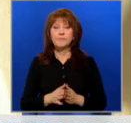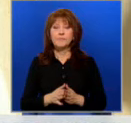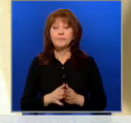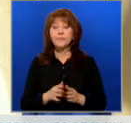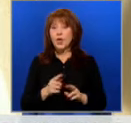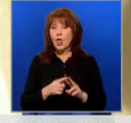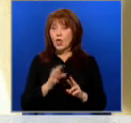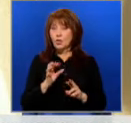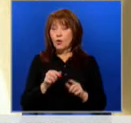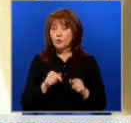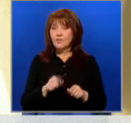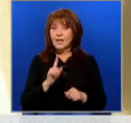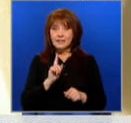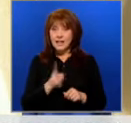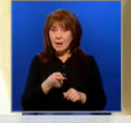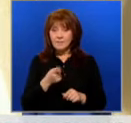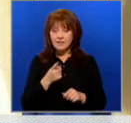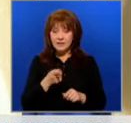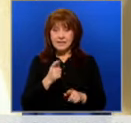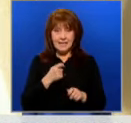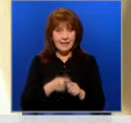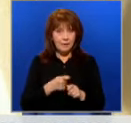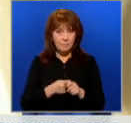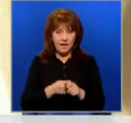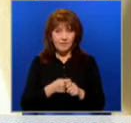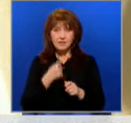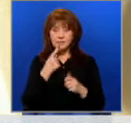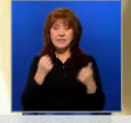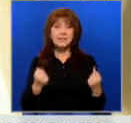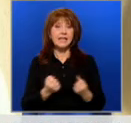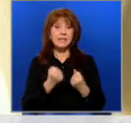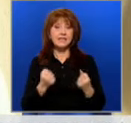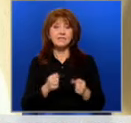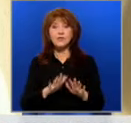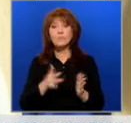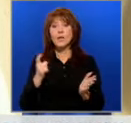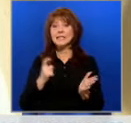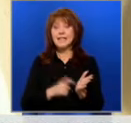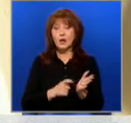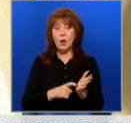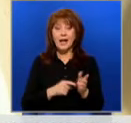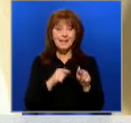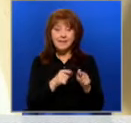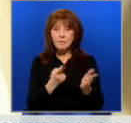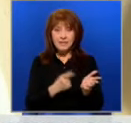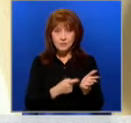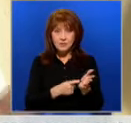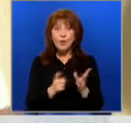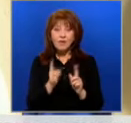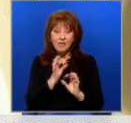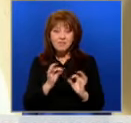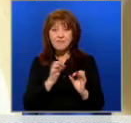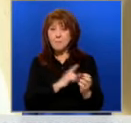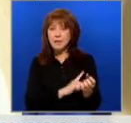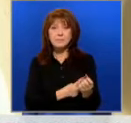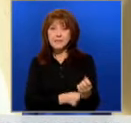Но това, което трябва и може да се направи, е да се действа според законите, а там, където законите са безсилни, да